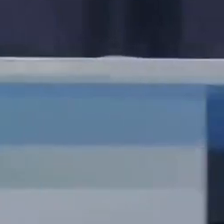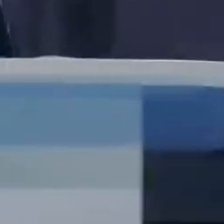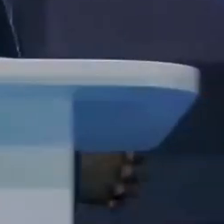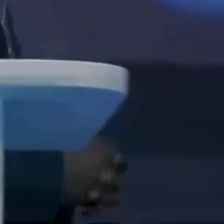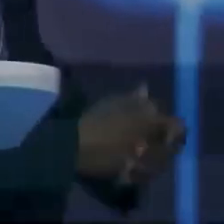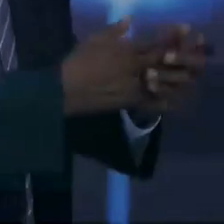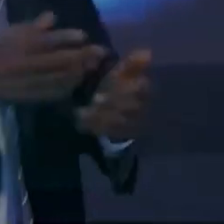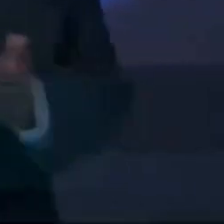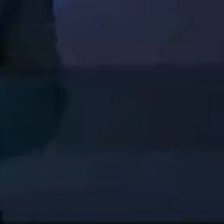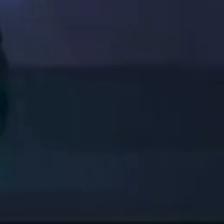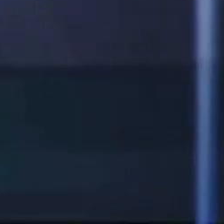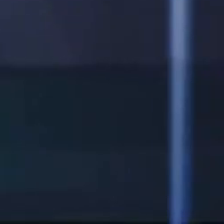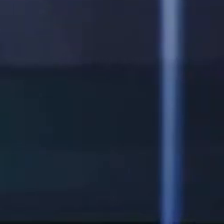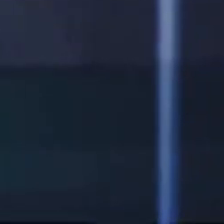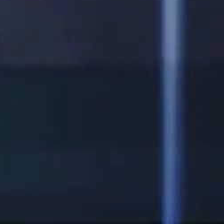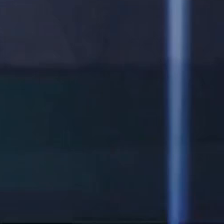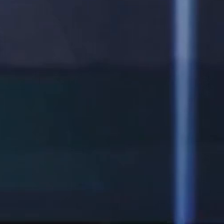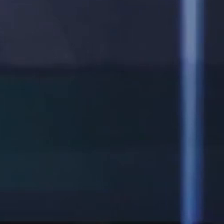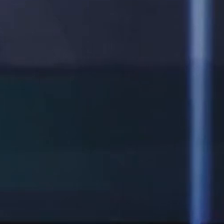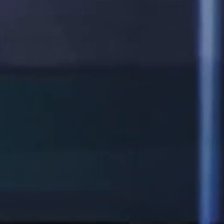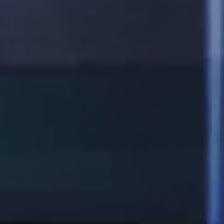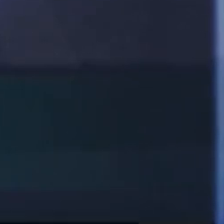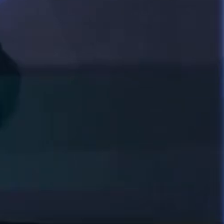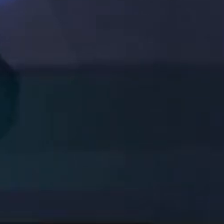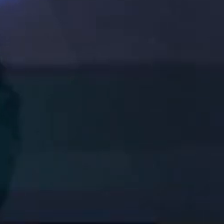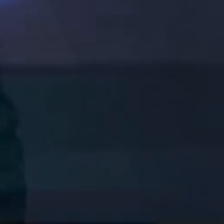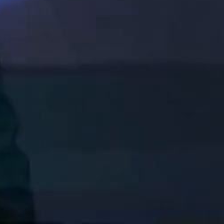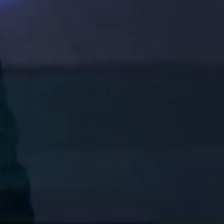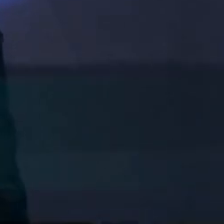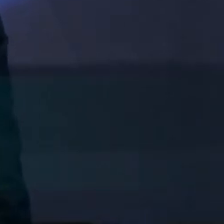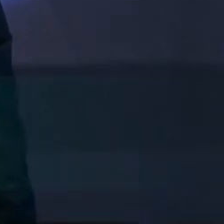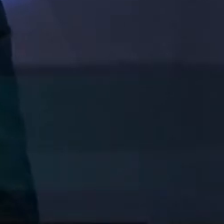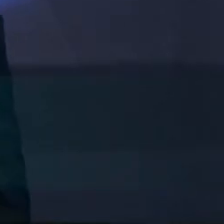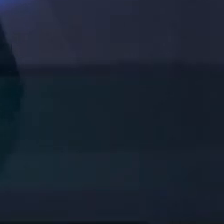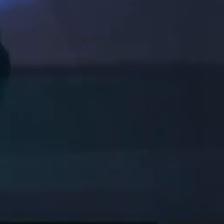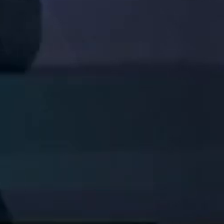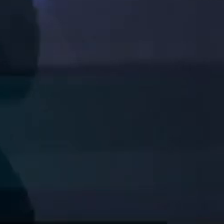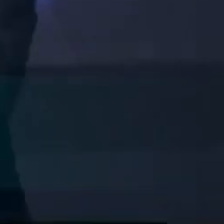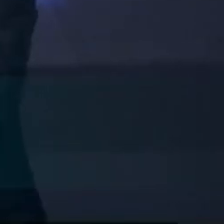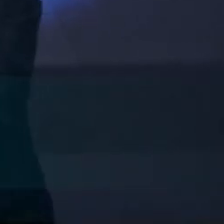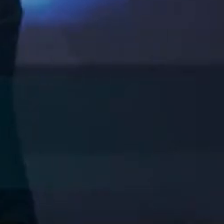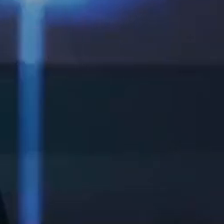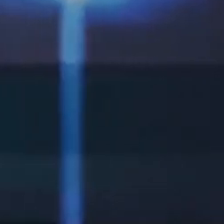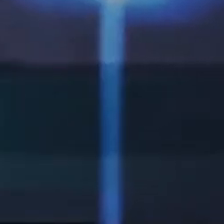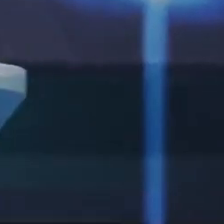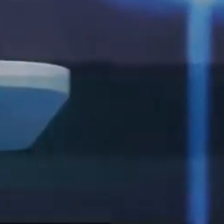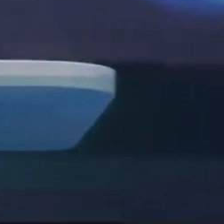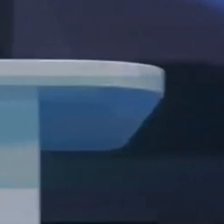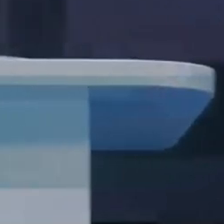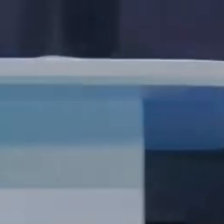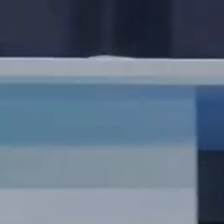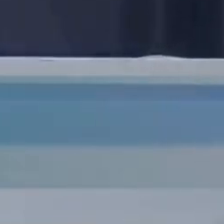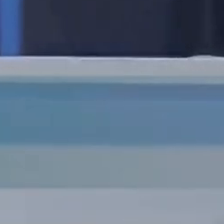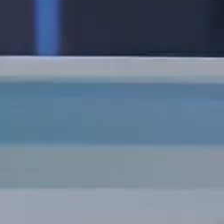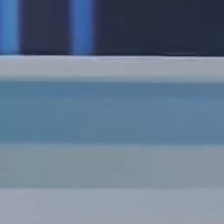Bible dans leur table à la maison. Peut-être il y a aussi une Bible au bureau et ils ont également une Bible sur leur